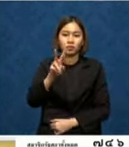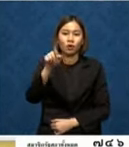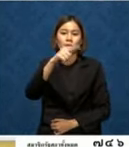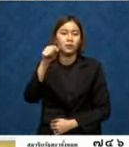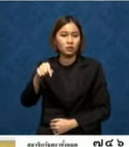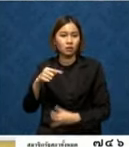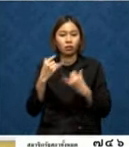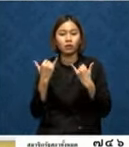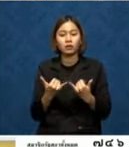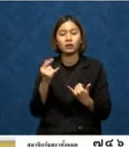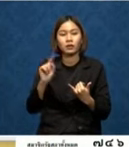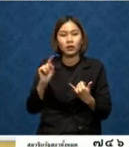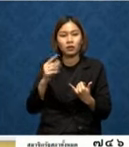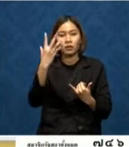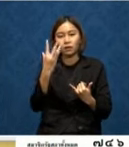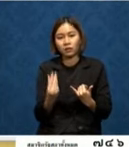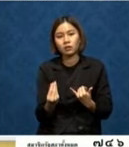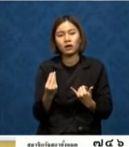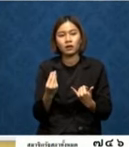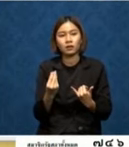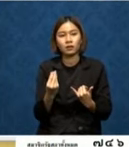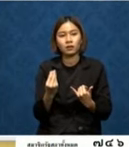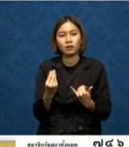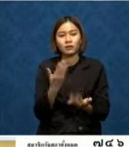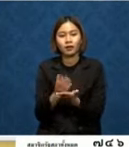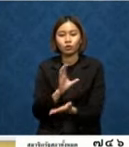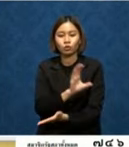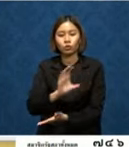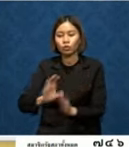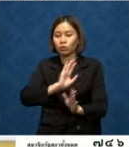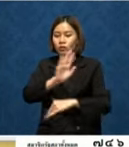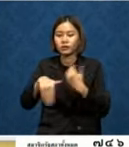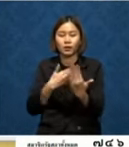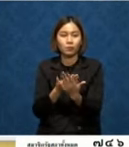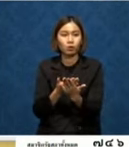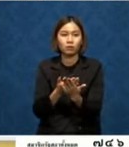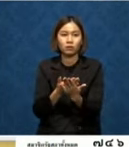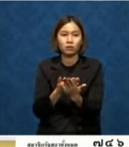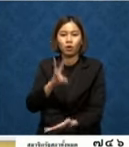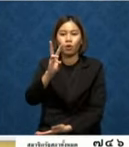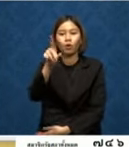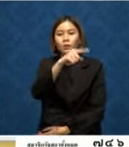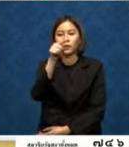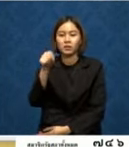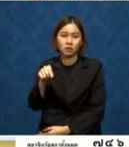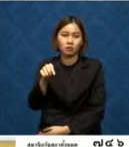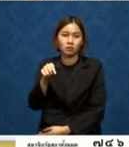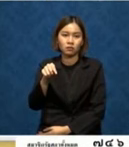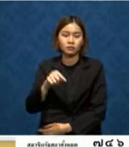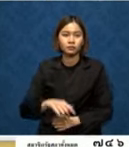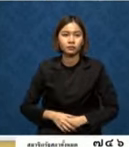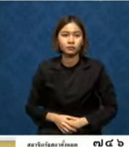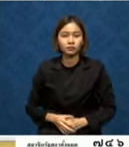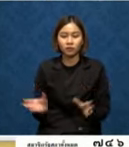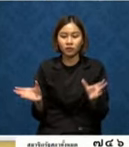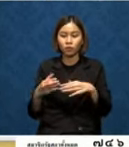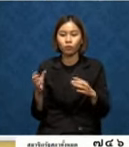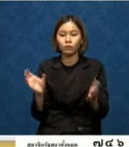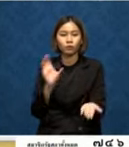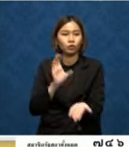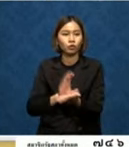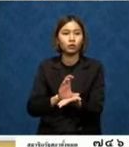ล่าสุดเราเหลือสัดส่วนการลงทุนจากทั้งหมดเราได้ 6%เท่านั้นค่ะกลุ่มทุน